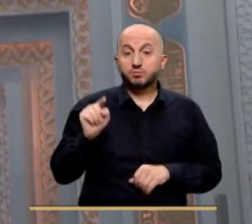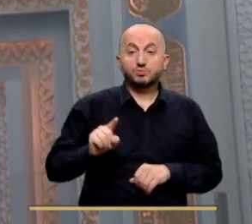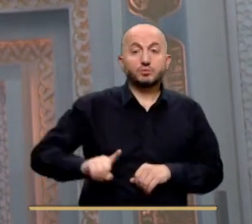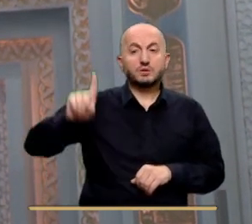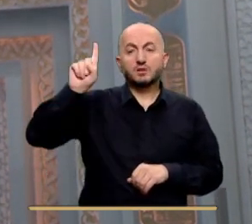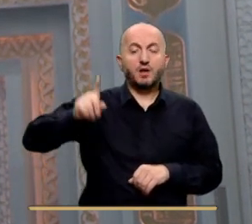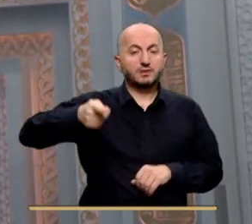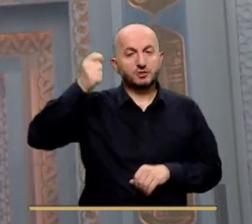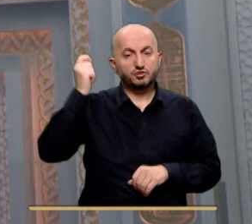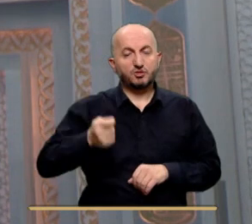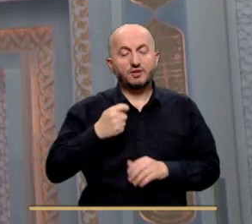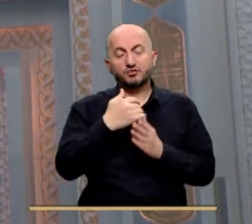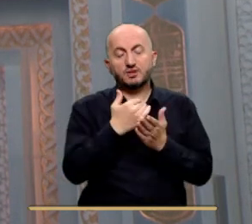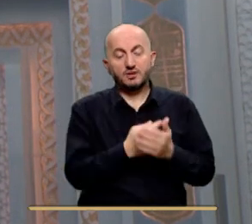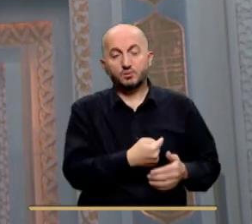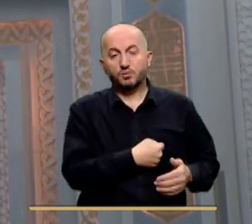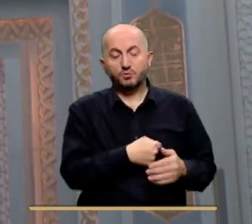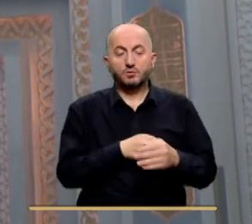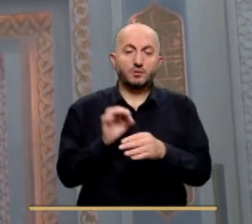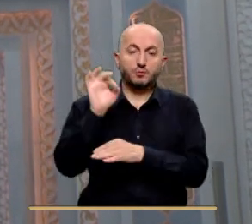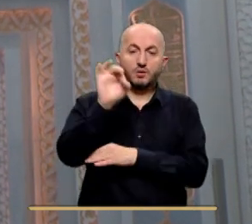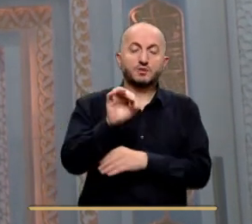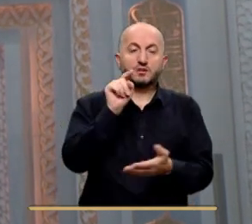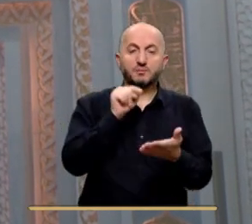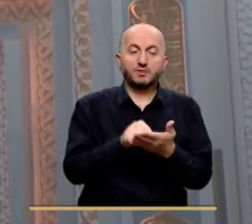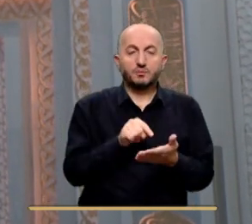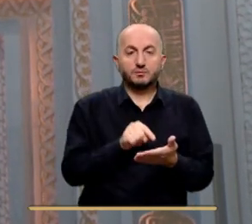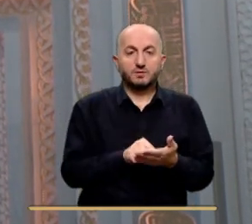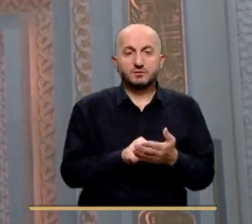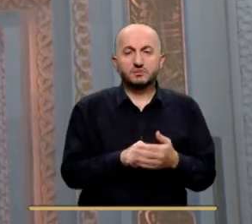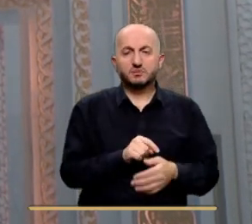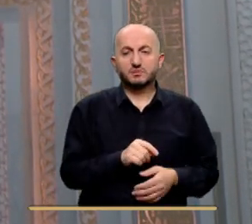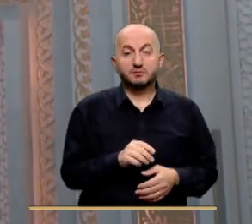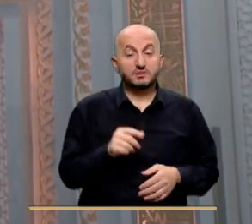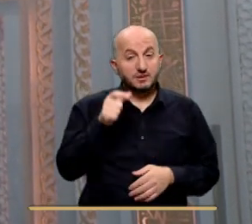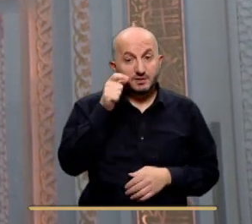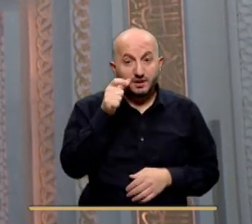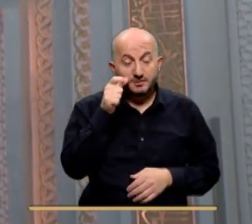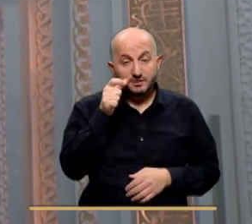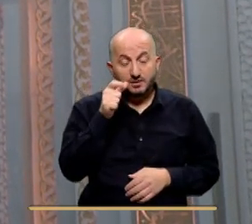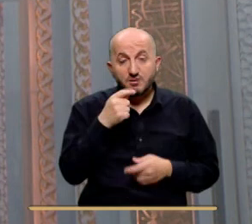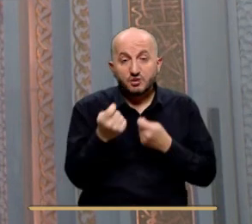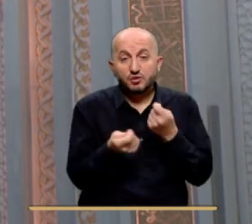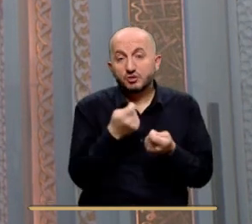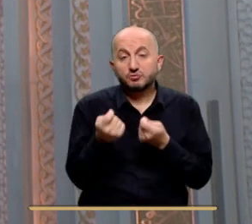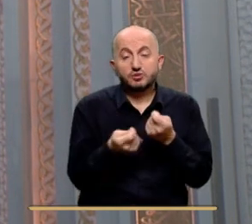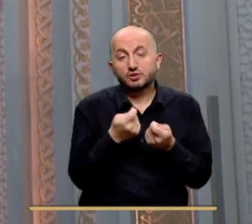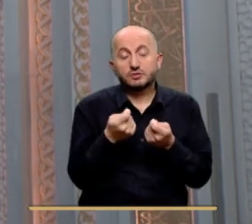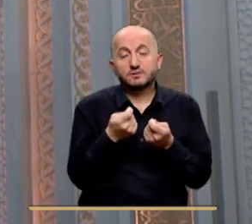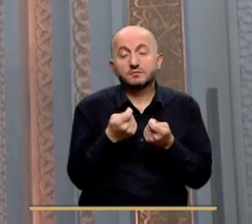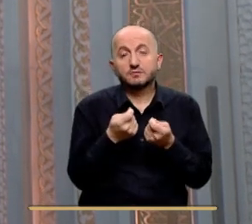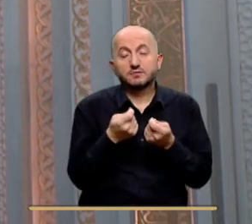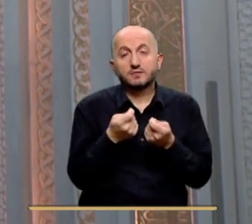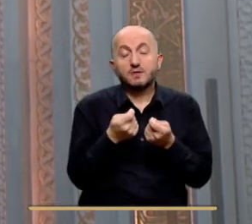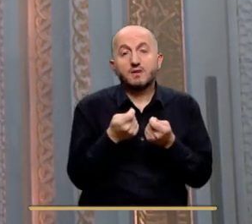hakikatleri gönüllere ulaştırma noktasında hassasiyetle çalışmış,